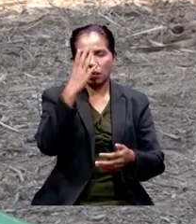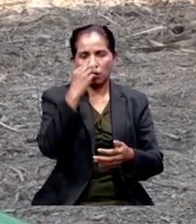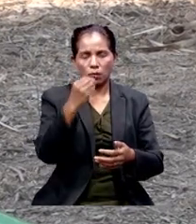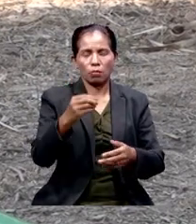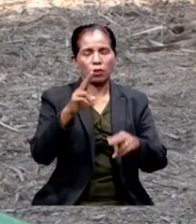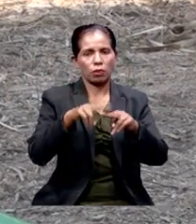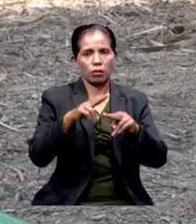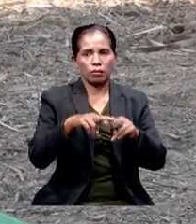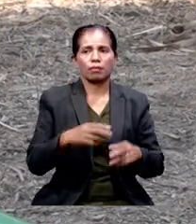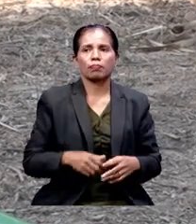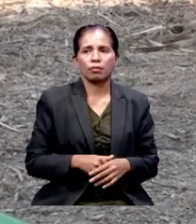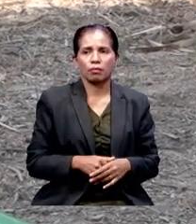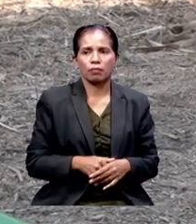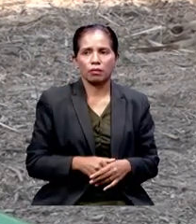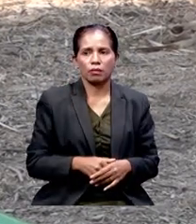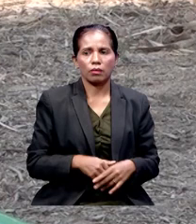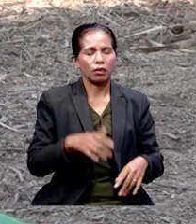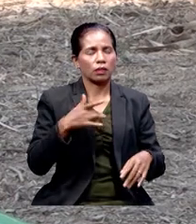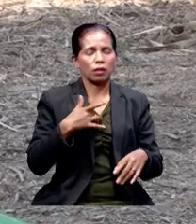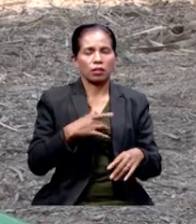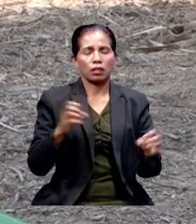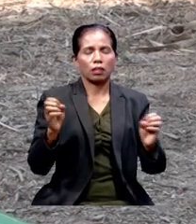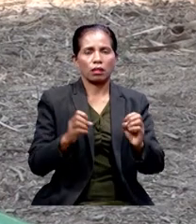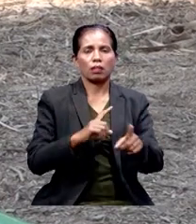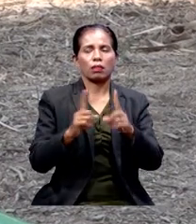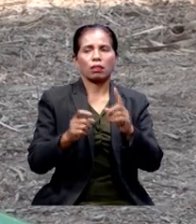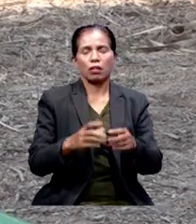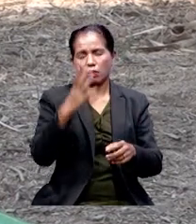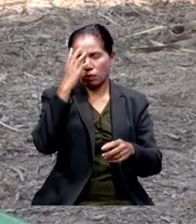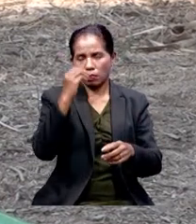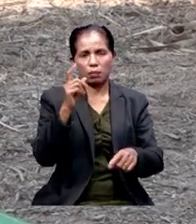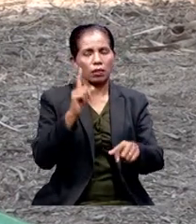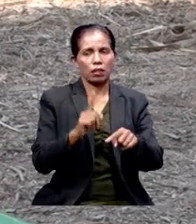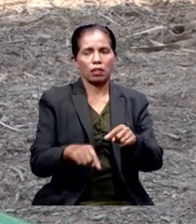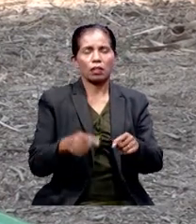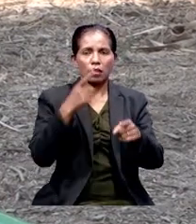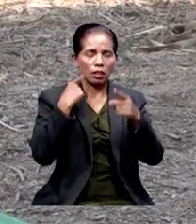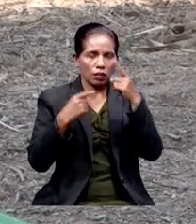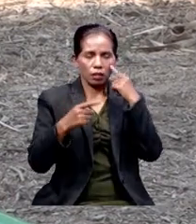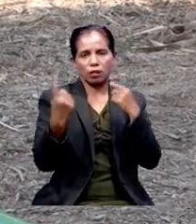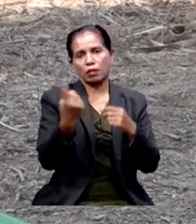hamri ikut. Sentil tahan itu. Atau toba mas lagi ya, kita tani sel dite.